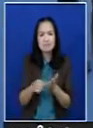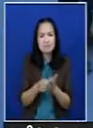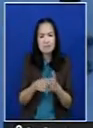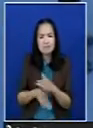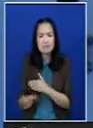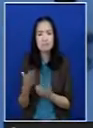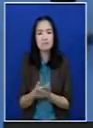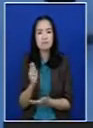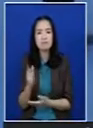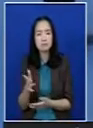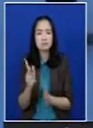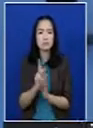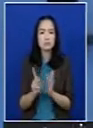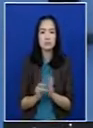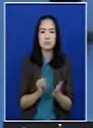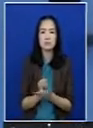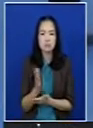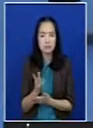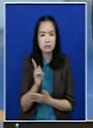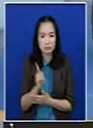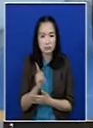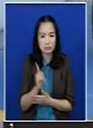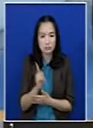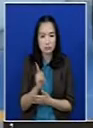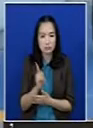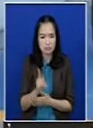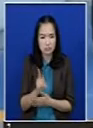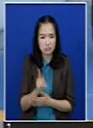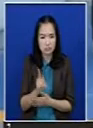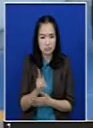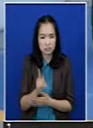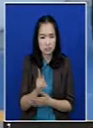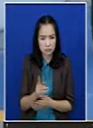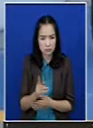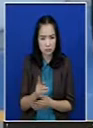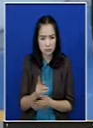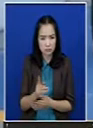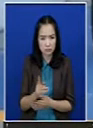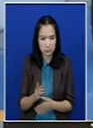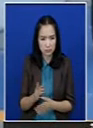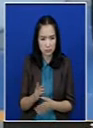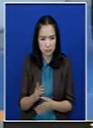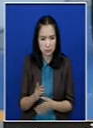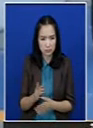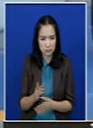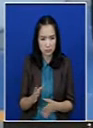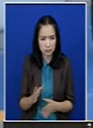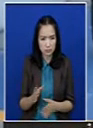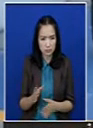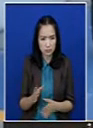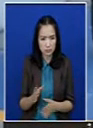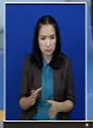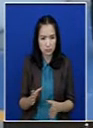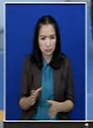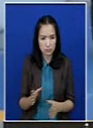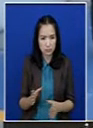ถที่ได้ไม่ถูกกฎหมายนี้นะครับเพื่อจะได้ข้อสรุปโดยเร็วปรากฏว่าช่วงเย็นก็มีข่าวว่าวัดปากน้ำจะให้ปากคำ ค่ะพ